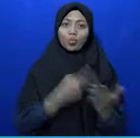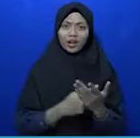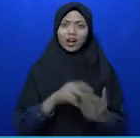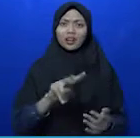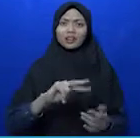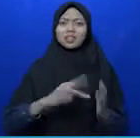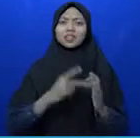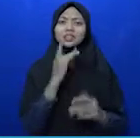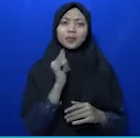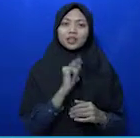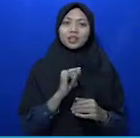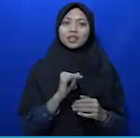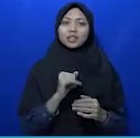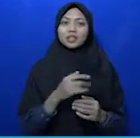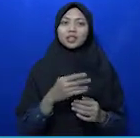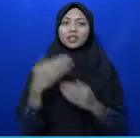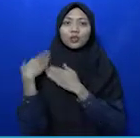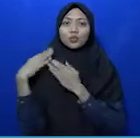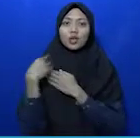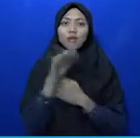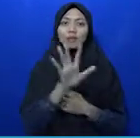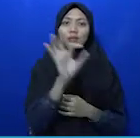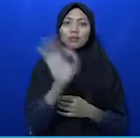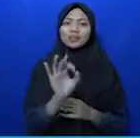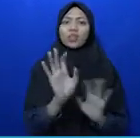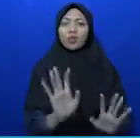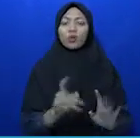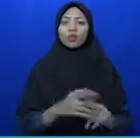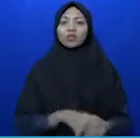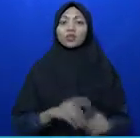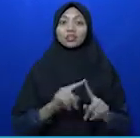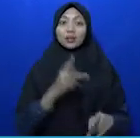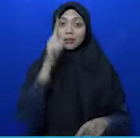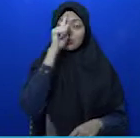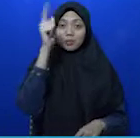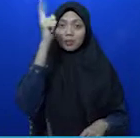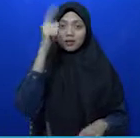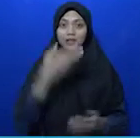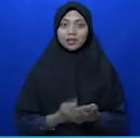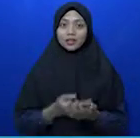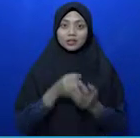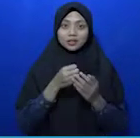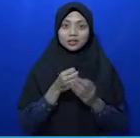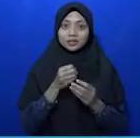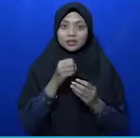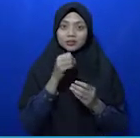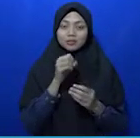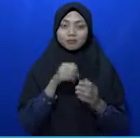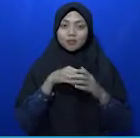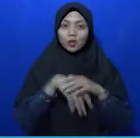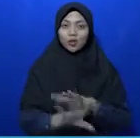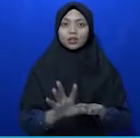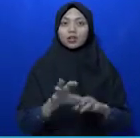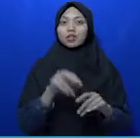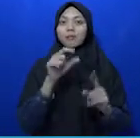itu menjadi 30% kewajibannya. Tetapi kemudian pemerintah keluarkan PP 1 2017, ya